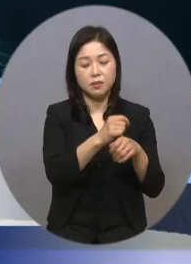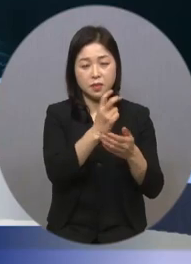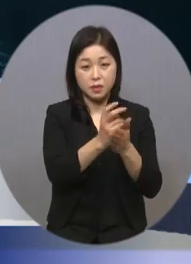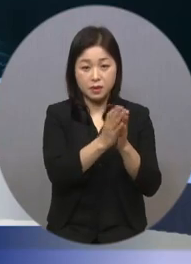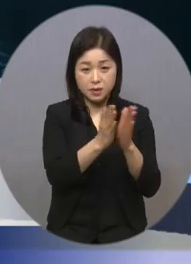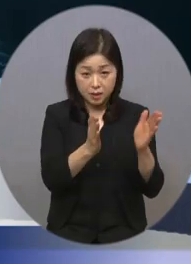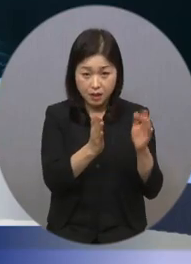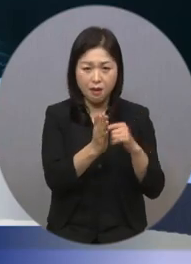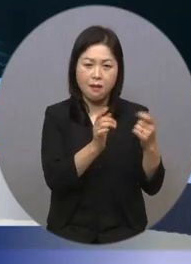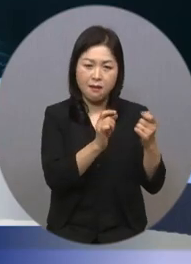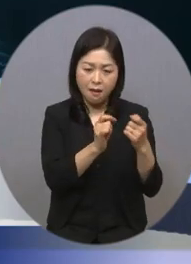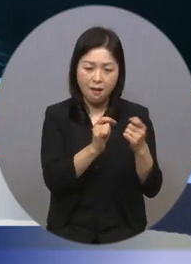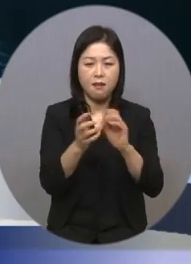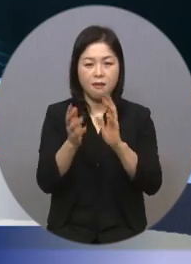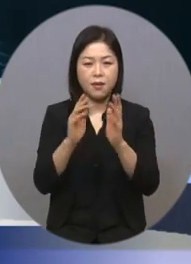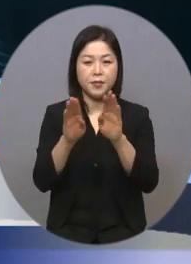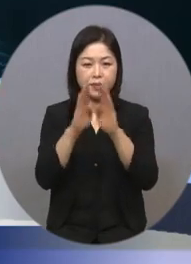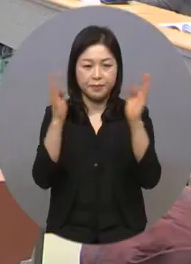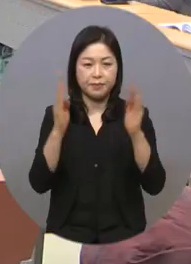앞두고 포럼을 개최했습니다.